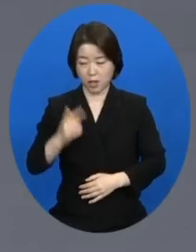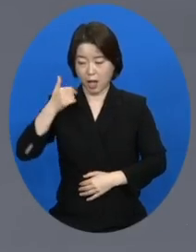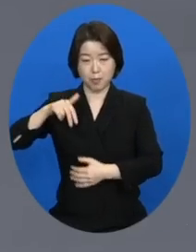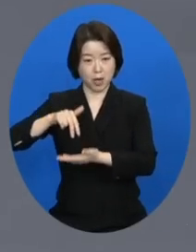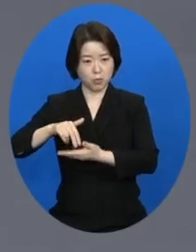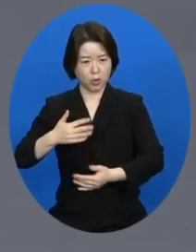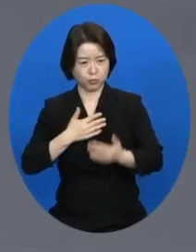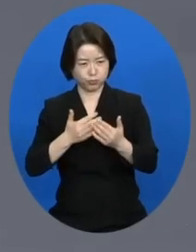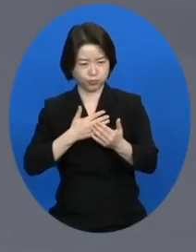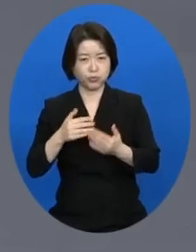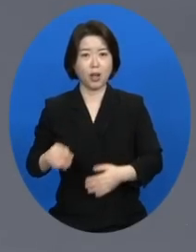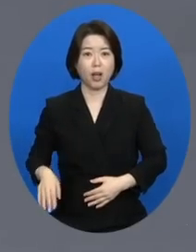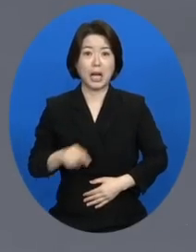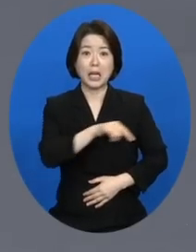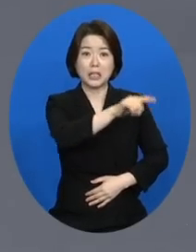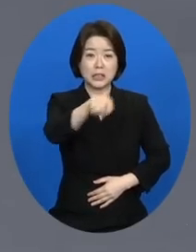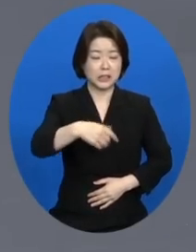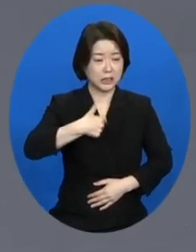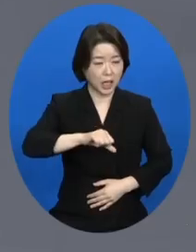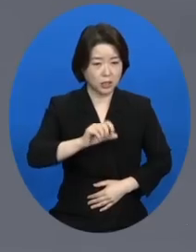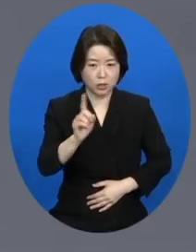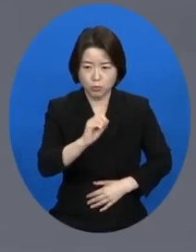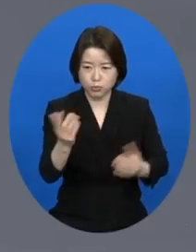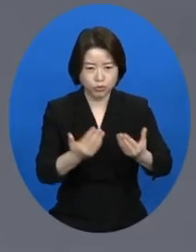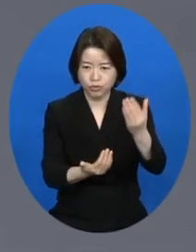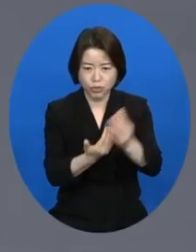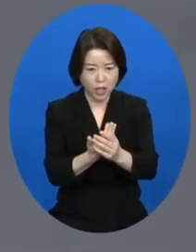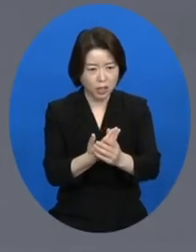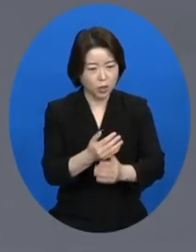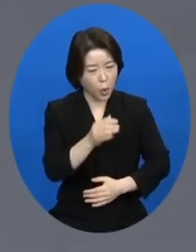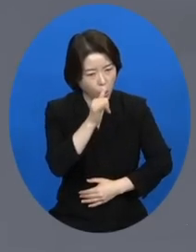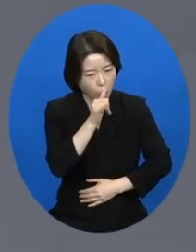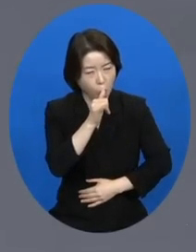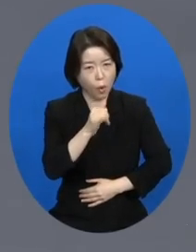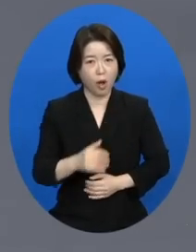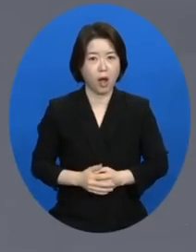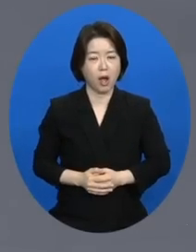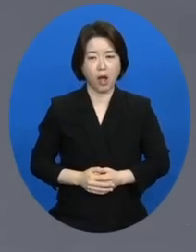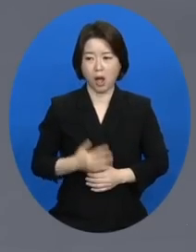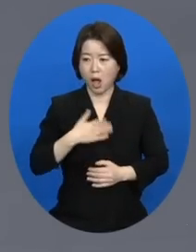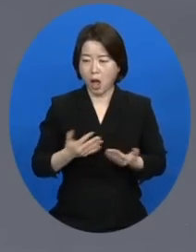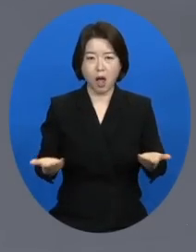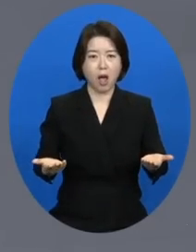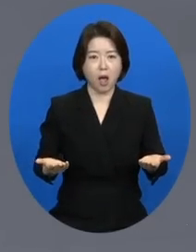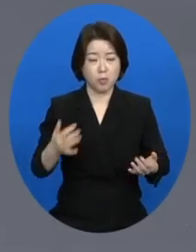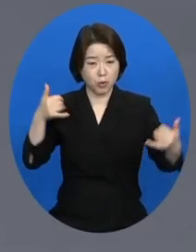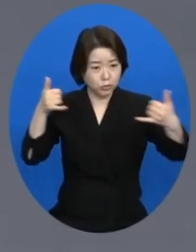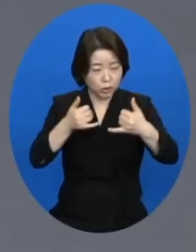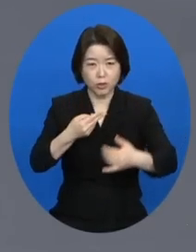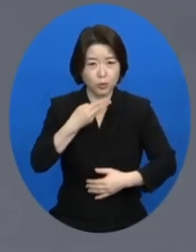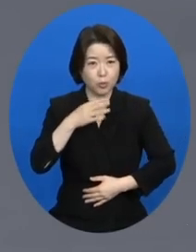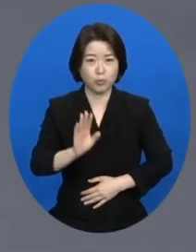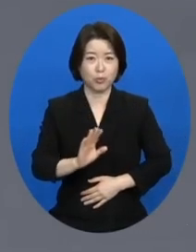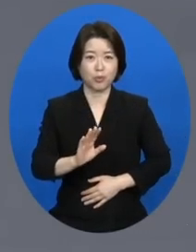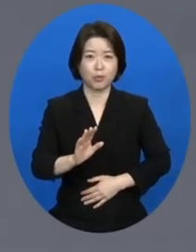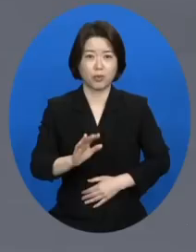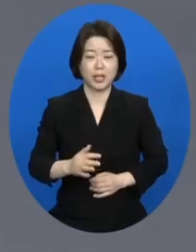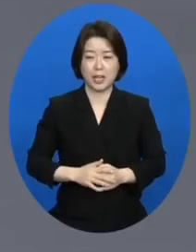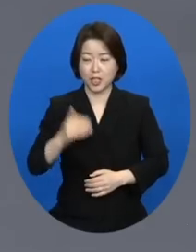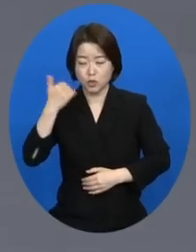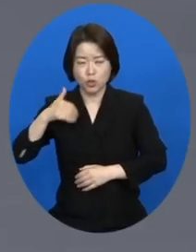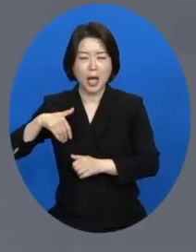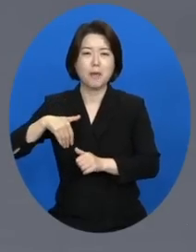불안해지기 시작한 겁니다. 이 아들들이 무슨 일이 벌어진 것은 아닐까, 알 길이 없는 거예요. 뭐 전화가 있습니까? 뭐가 있습니까?